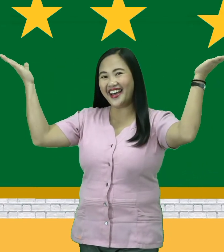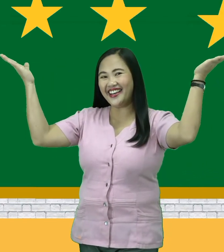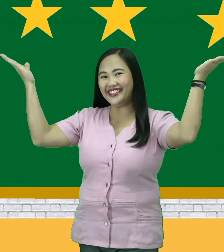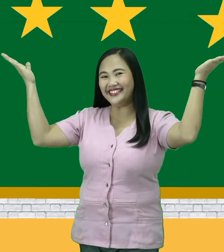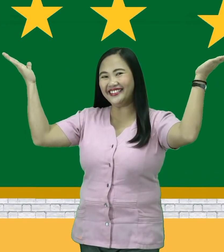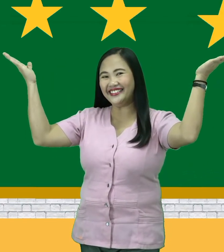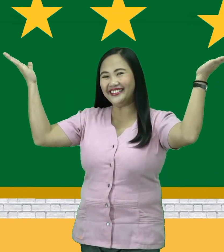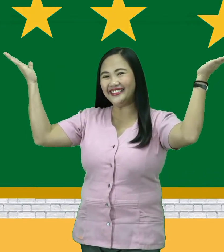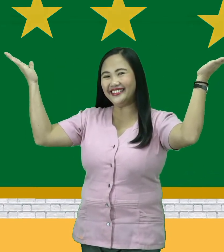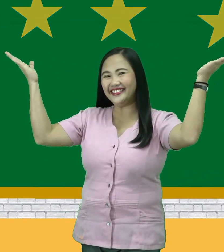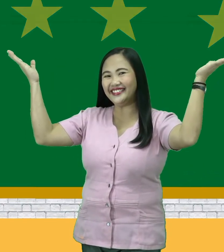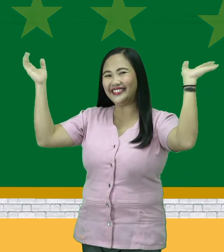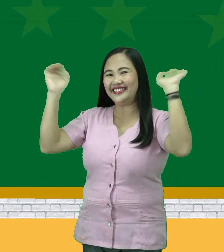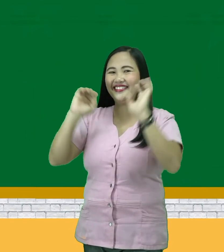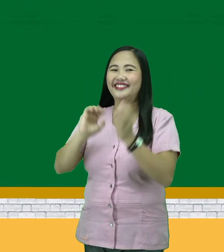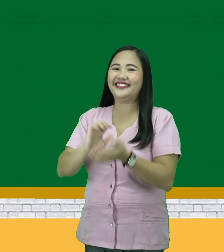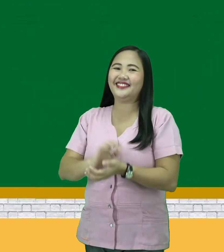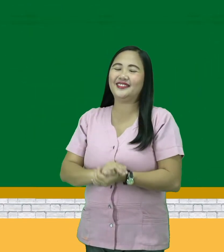Tcharan!